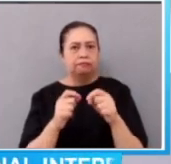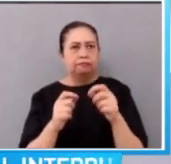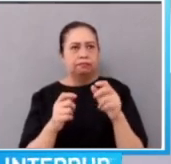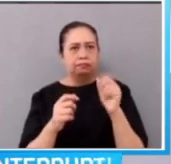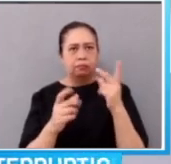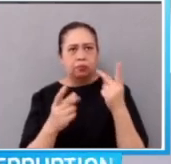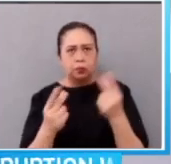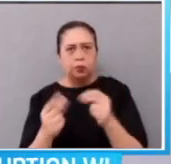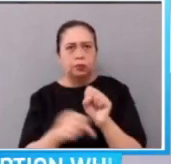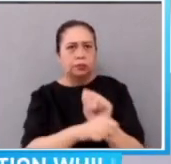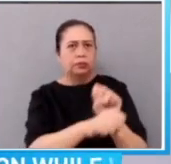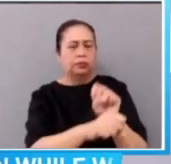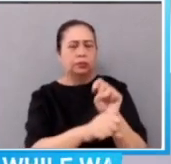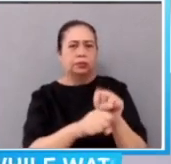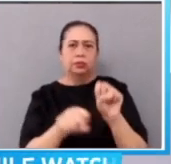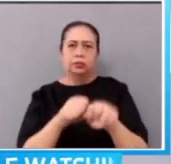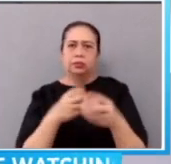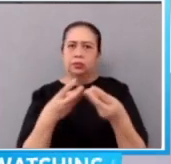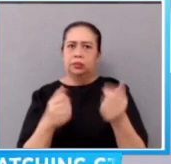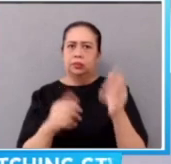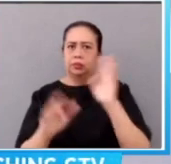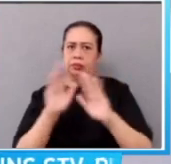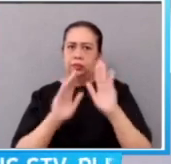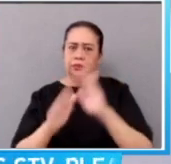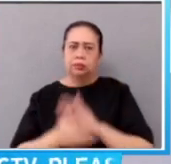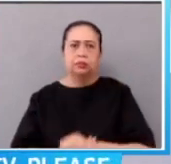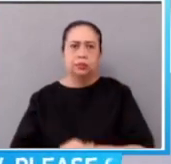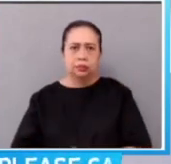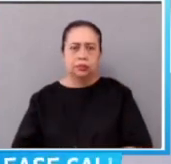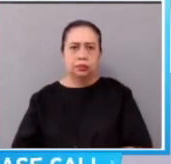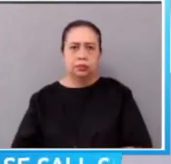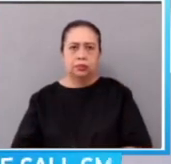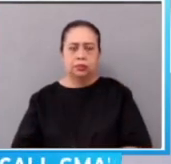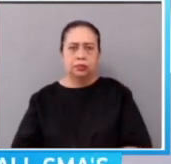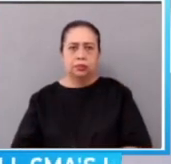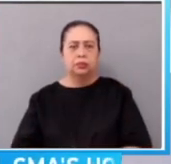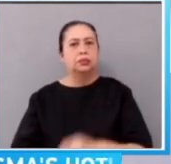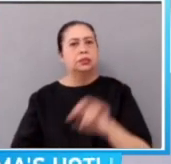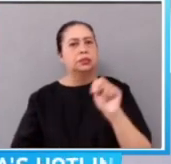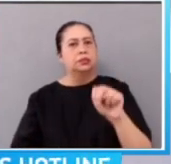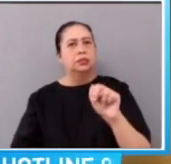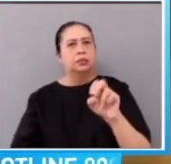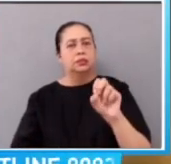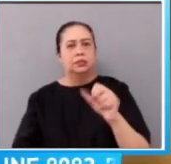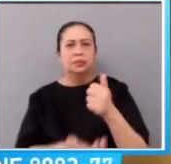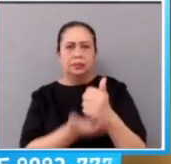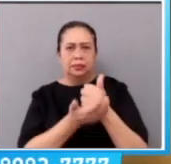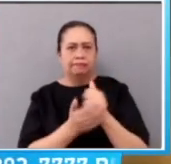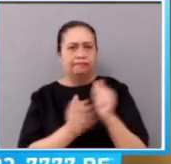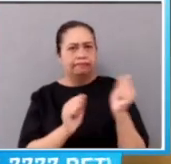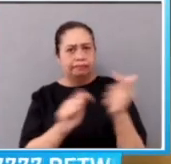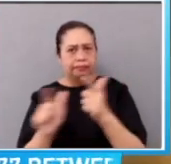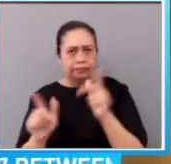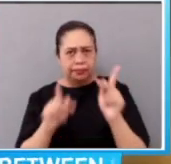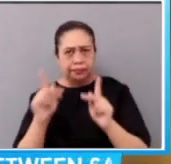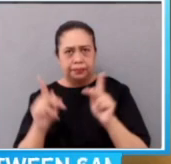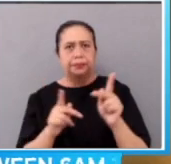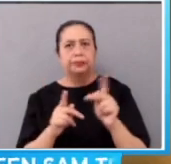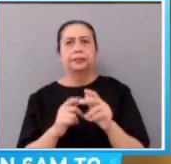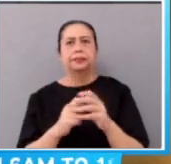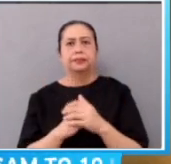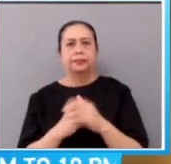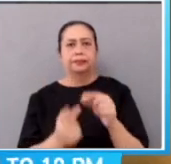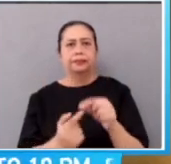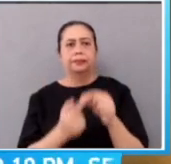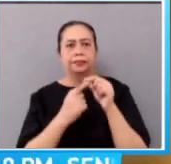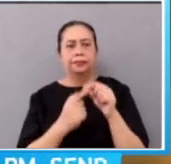para ma-resolve ang problemang ito? Opo, kailangan po namin ng tulong ng lahat ng mga tao, lalo-lalo na po